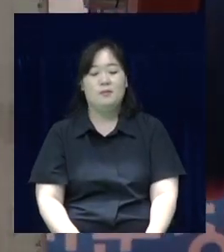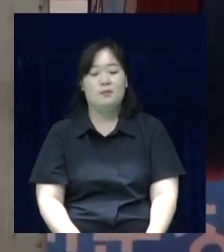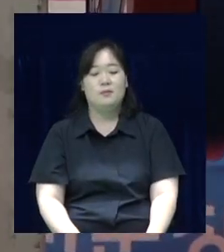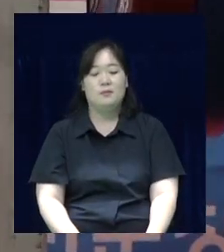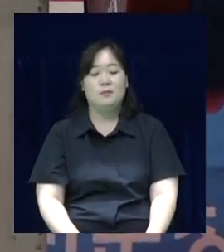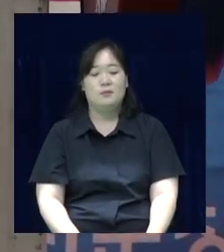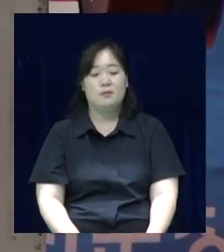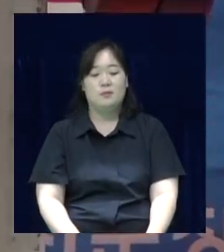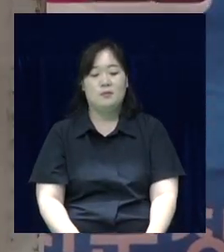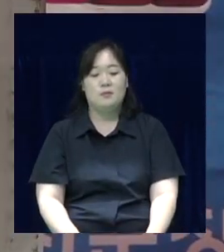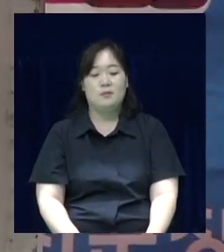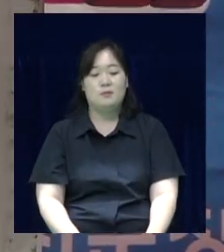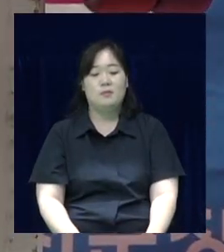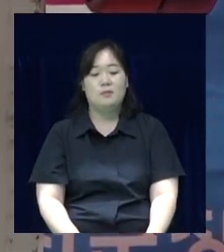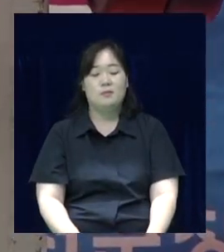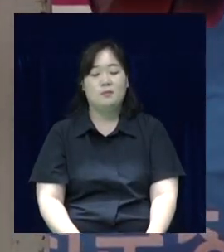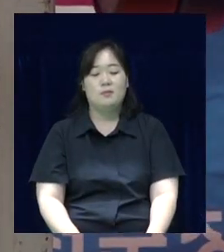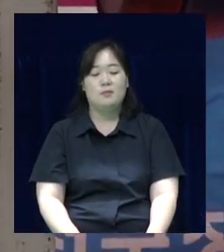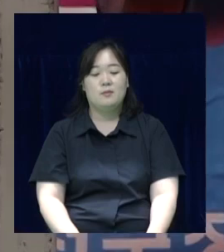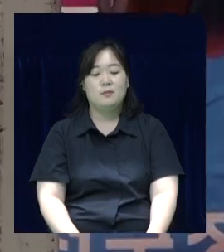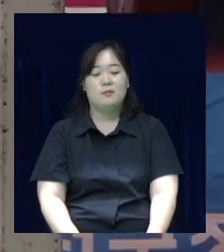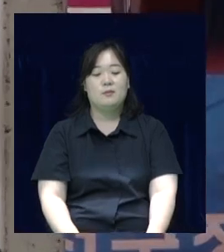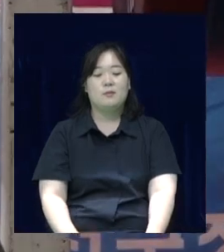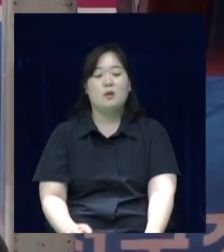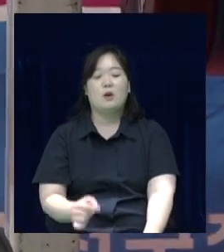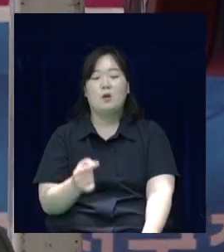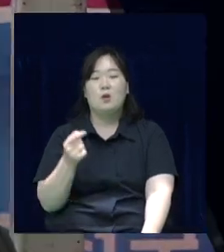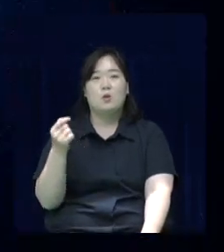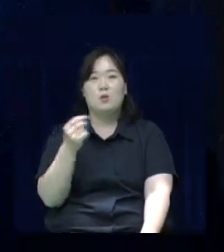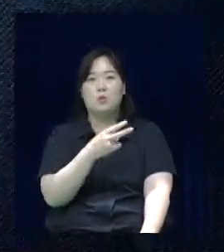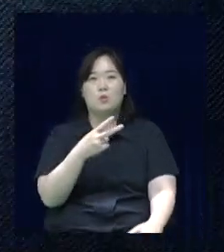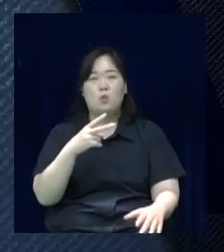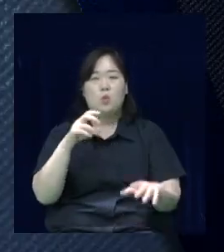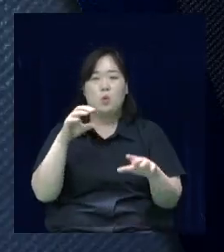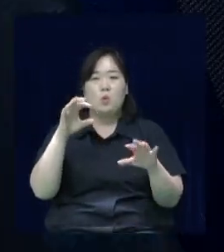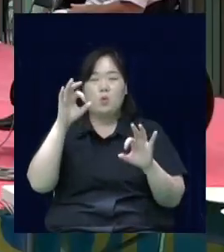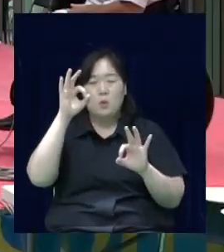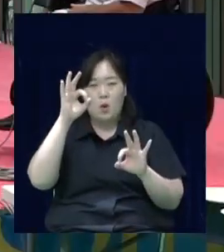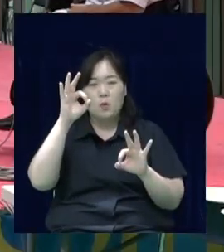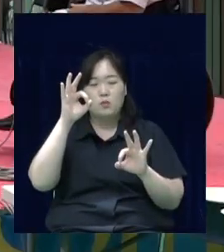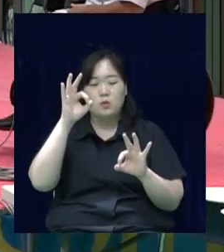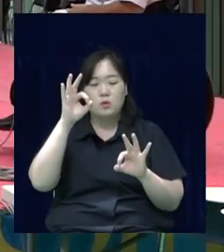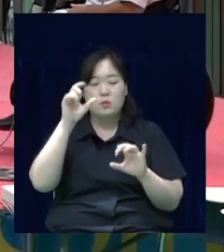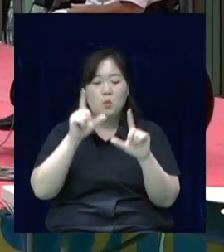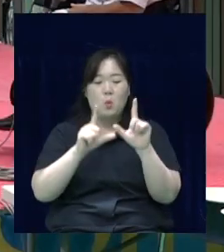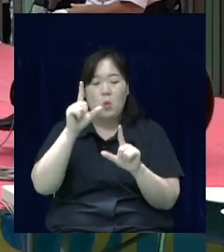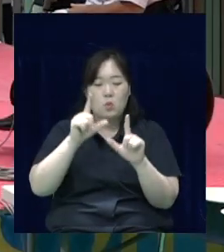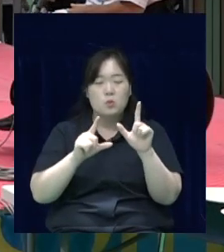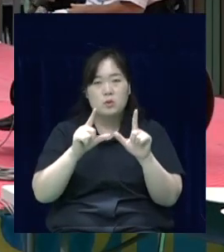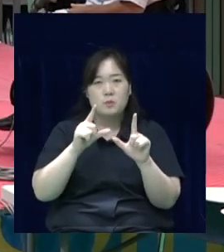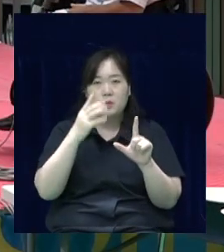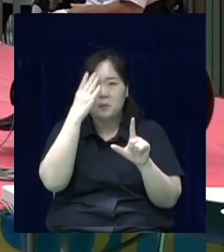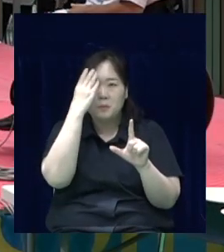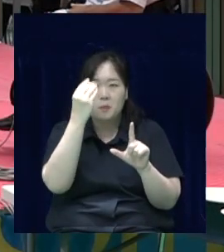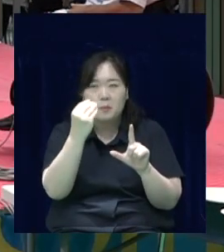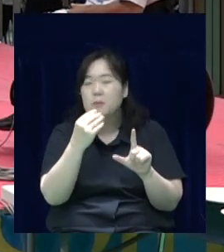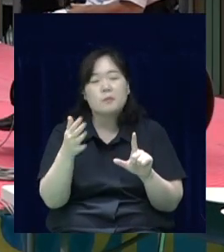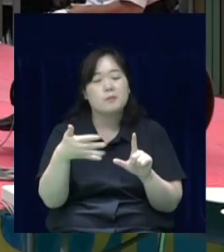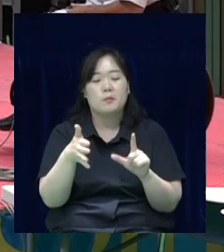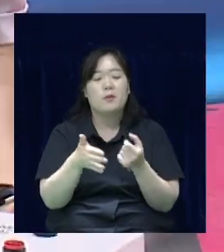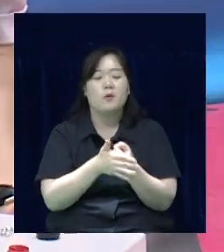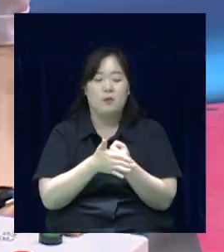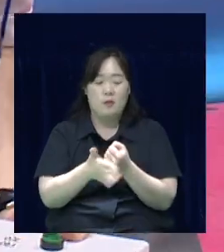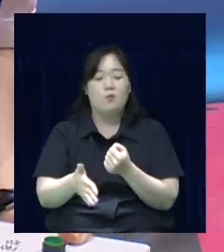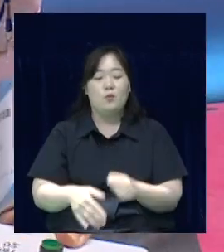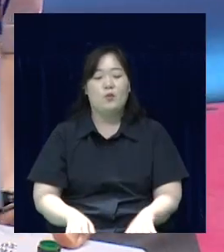굉장히 또 가까이에서 보고 있었던 예. 그리고 스피드도 예. 좀 멈춤에 있어서의 그런 부분들이 있었어야 예. 되는데 위원님께서